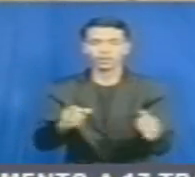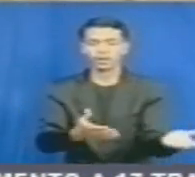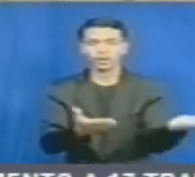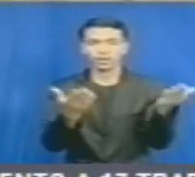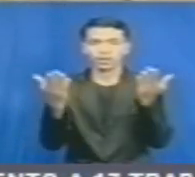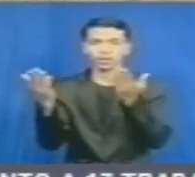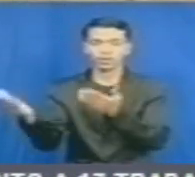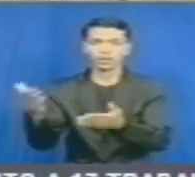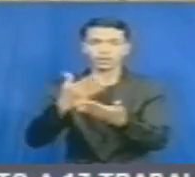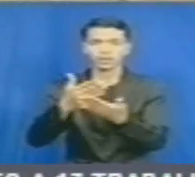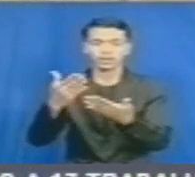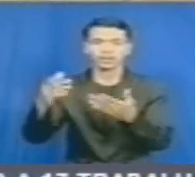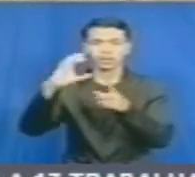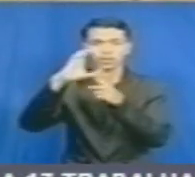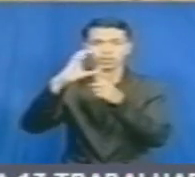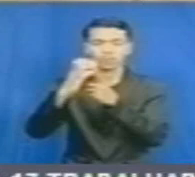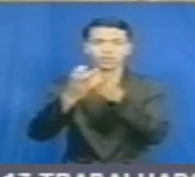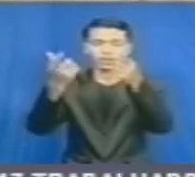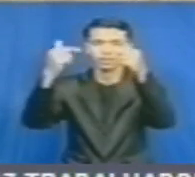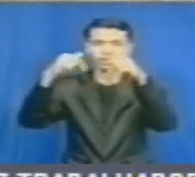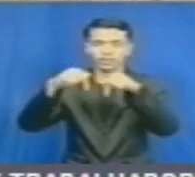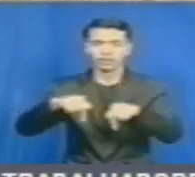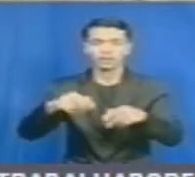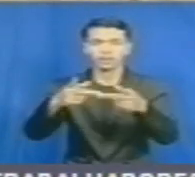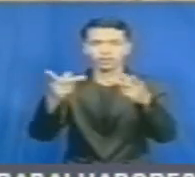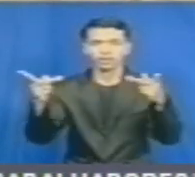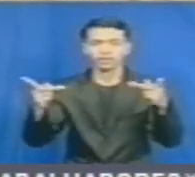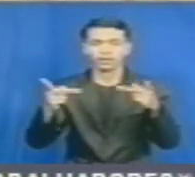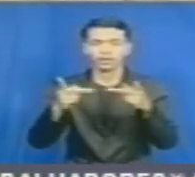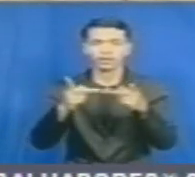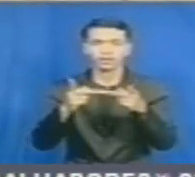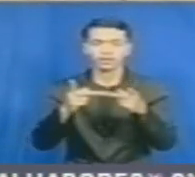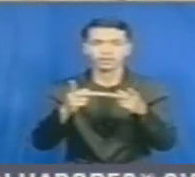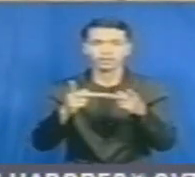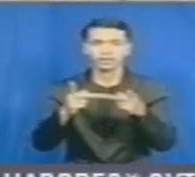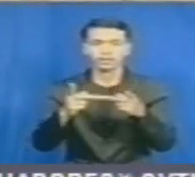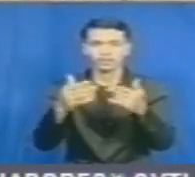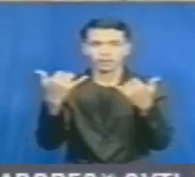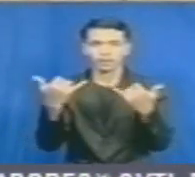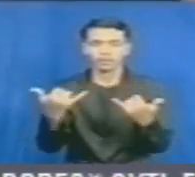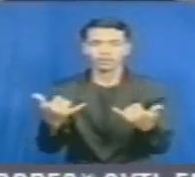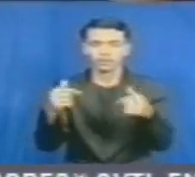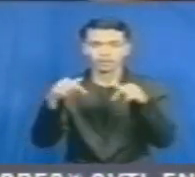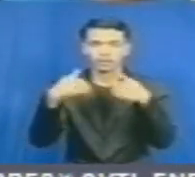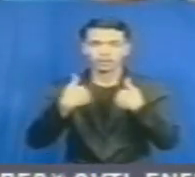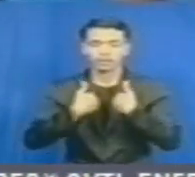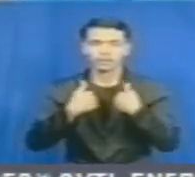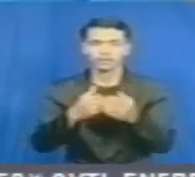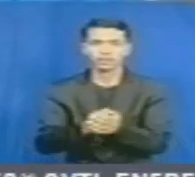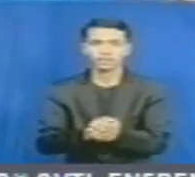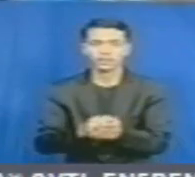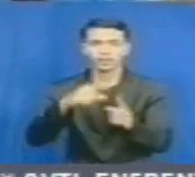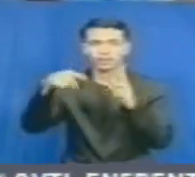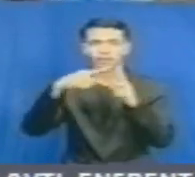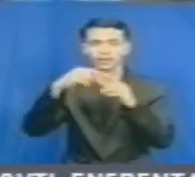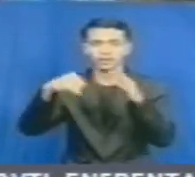itania Sasan sagrado sirne maiha itania patin nebemak dadaukne tamba mai hira jornalista ya